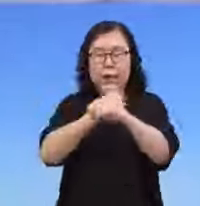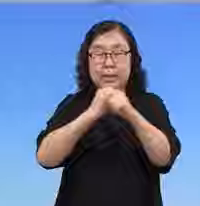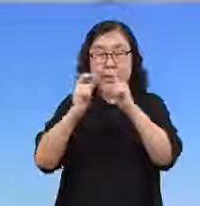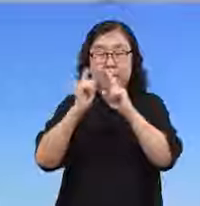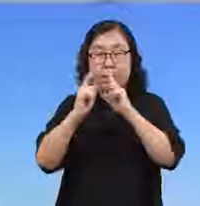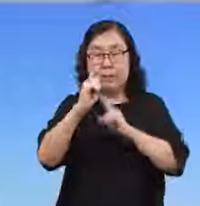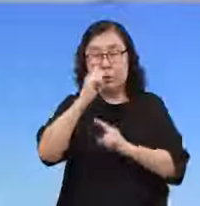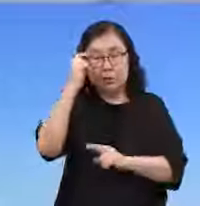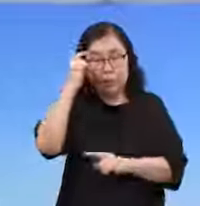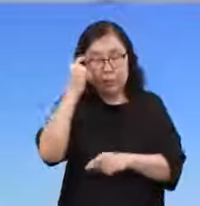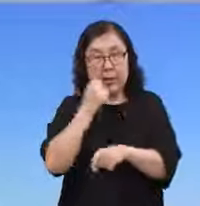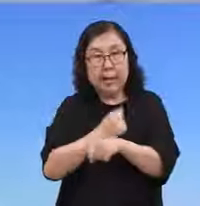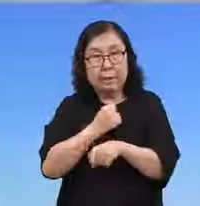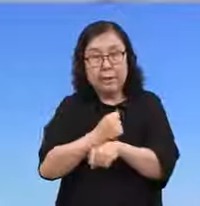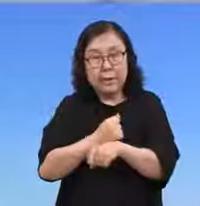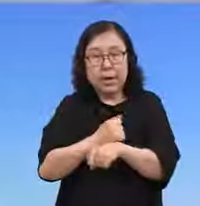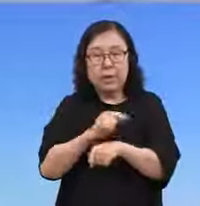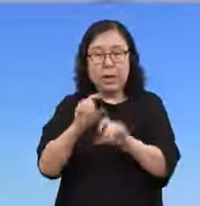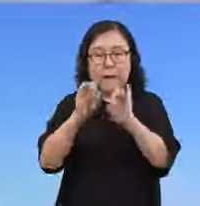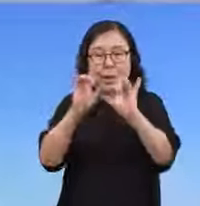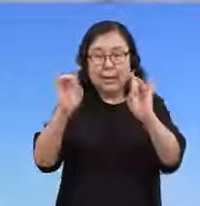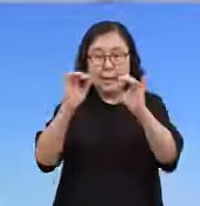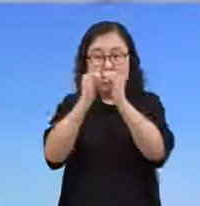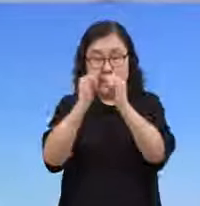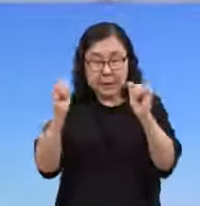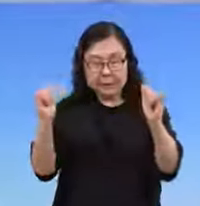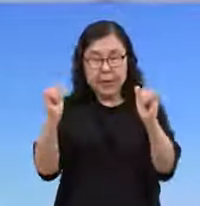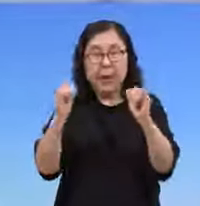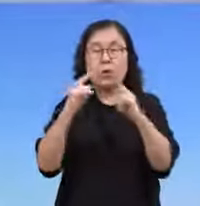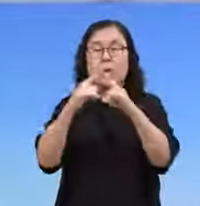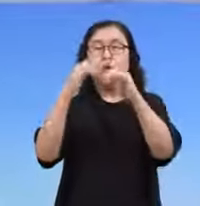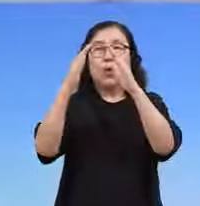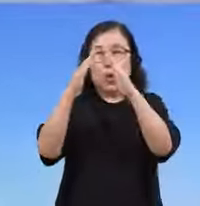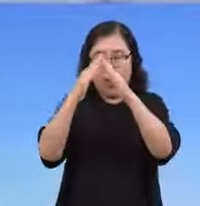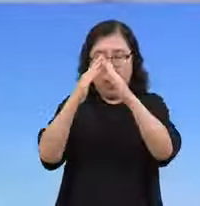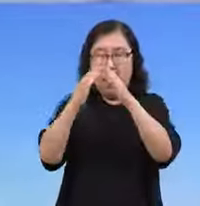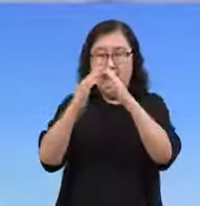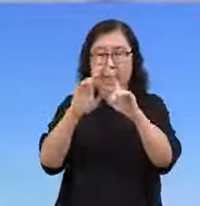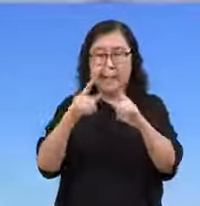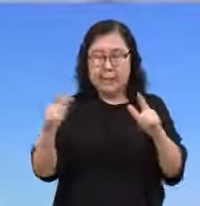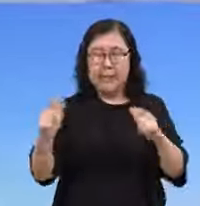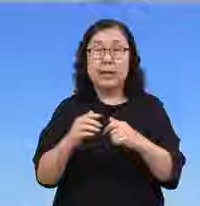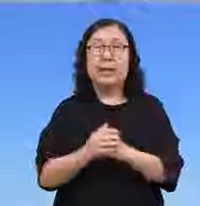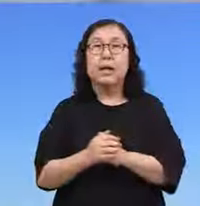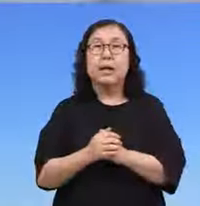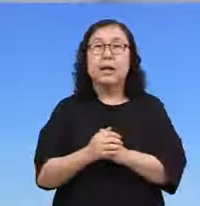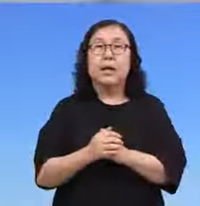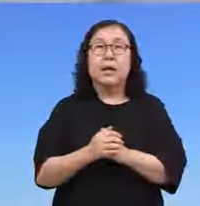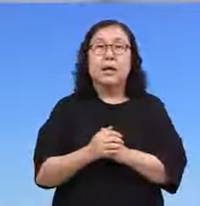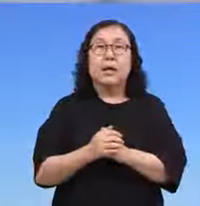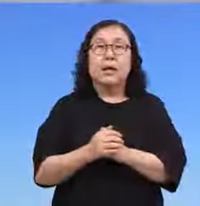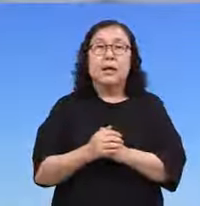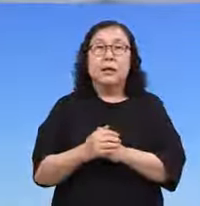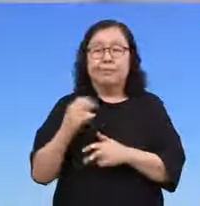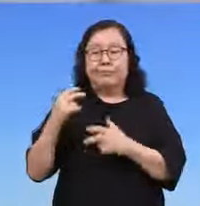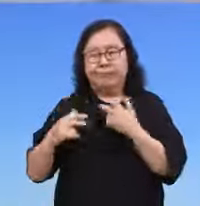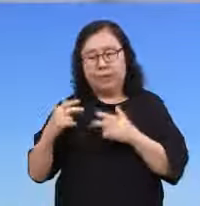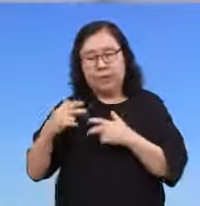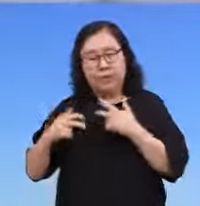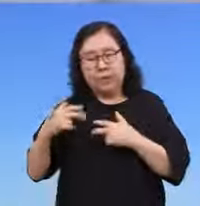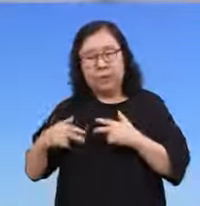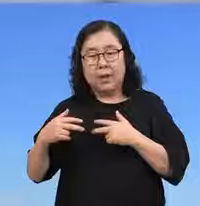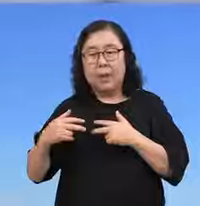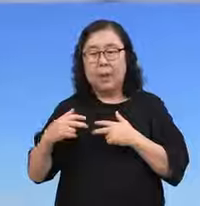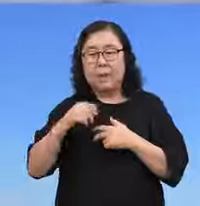하면서 우리 개인과 또 우리 모든 교회들이 이제 참 초라하기 짝이 없는 여흥이나 즐기고 앉았다고 비난을